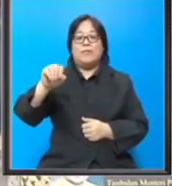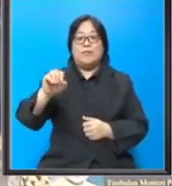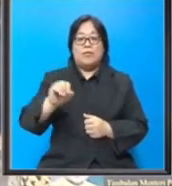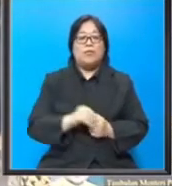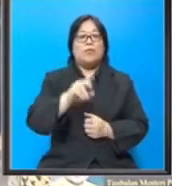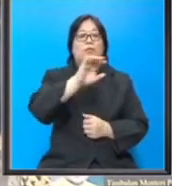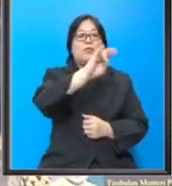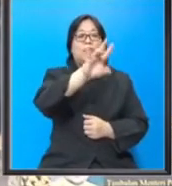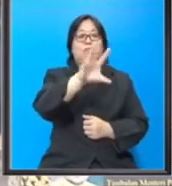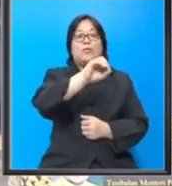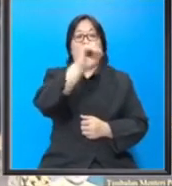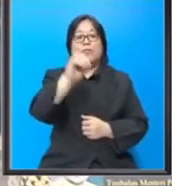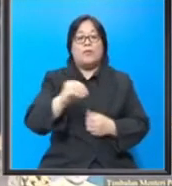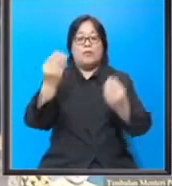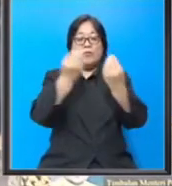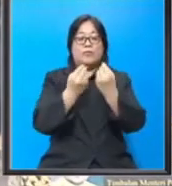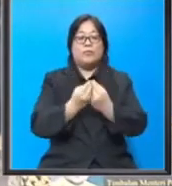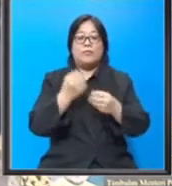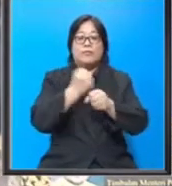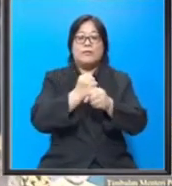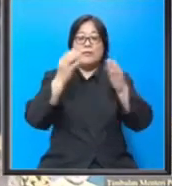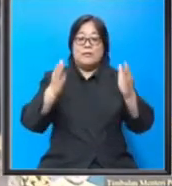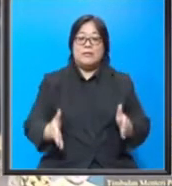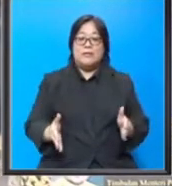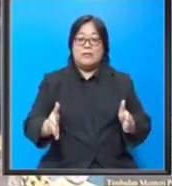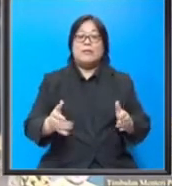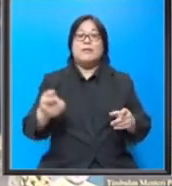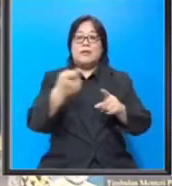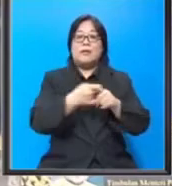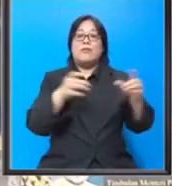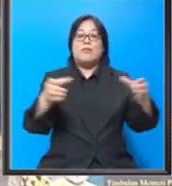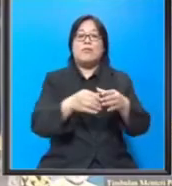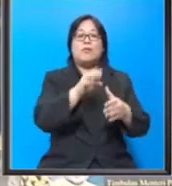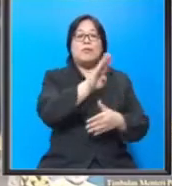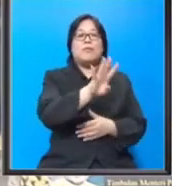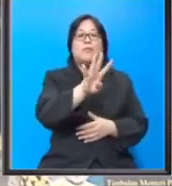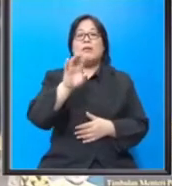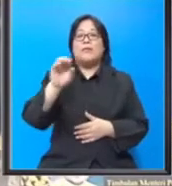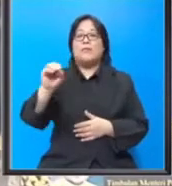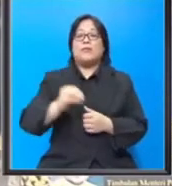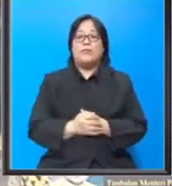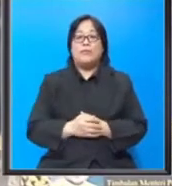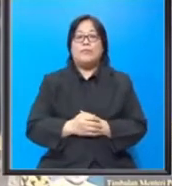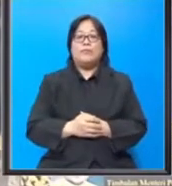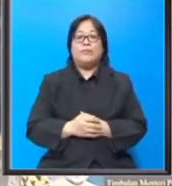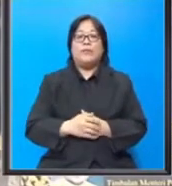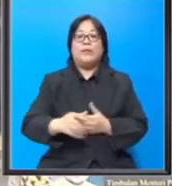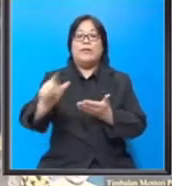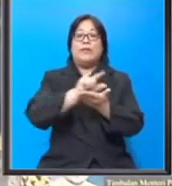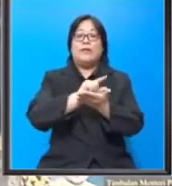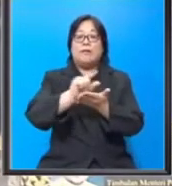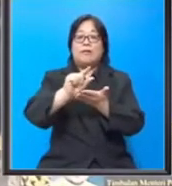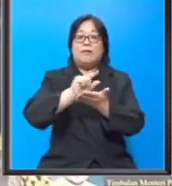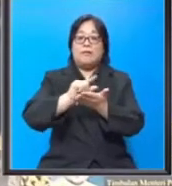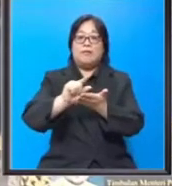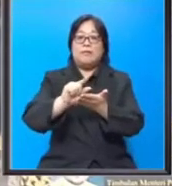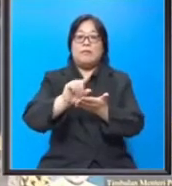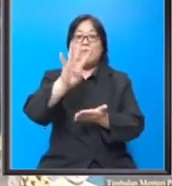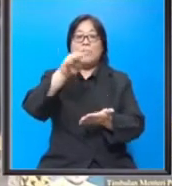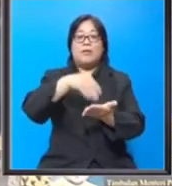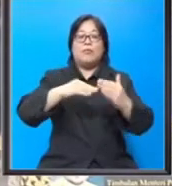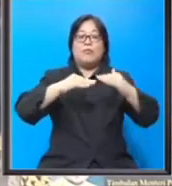75 protusi pada jumlah keseluruhan pekerja adalah D pada gulungan B40 yang berpendapatan